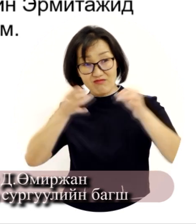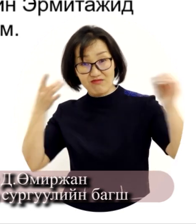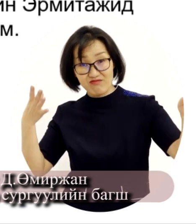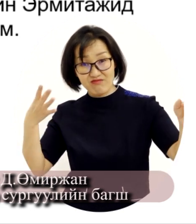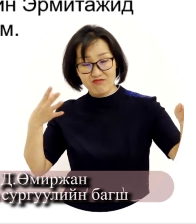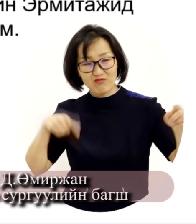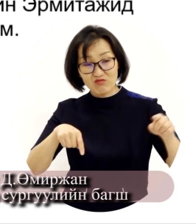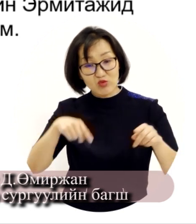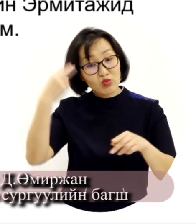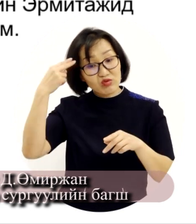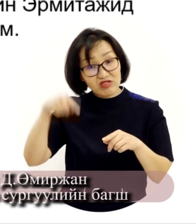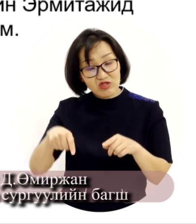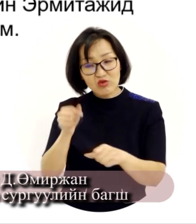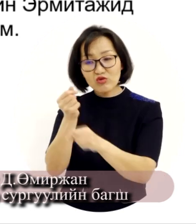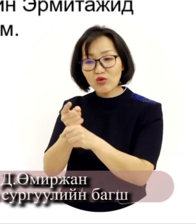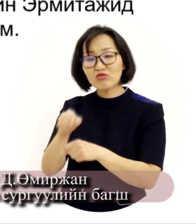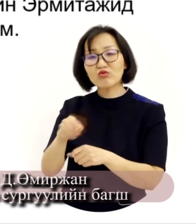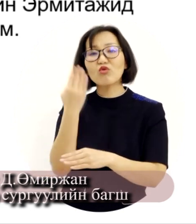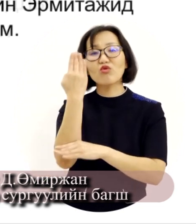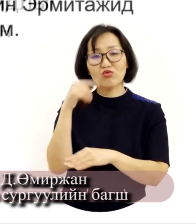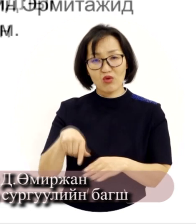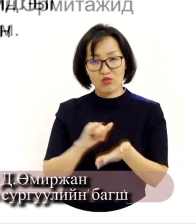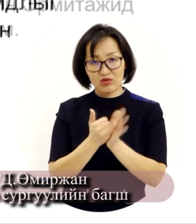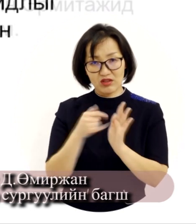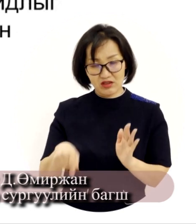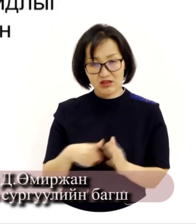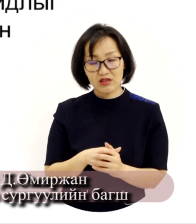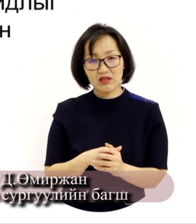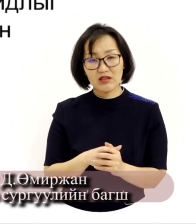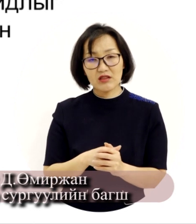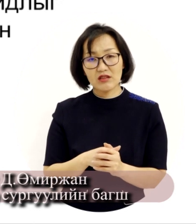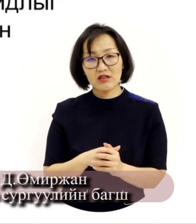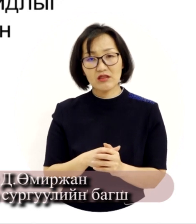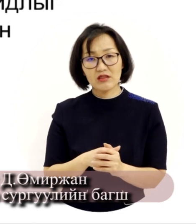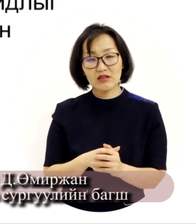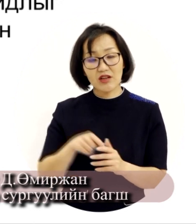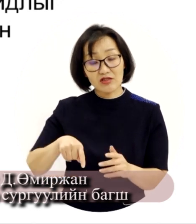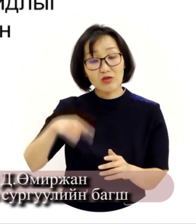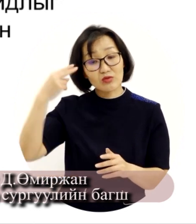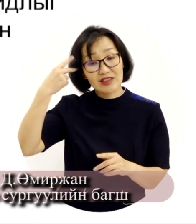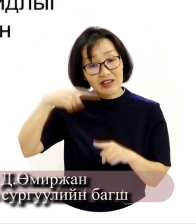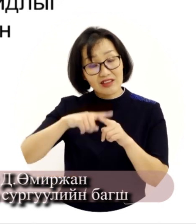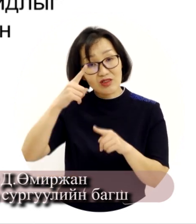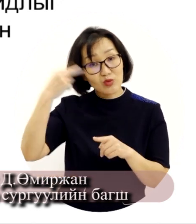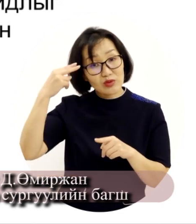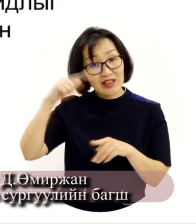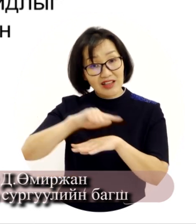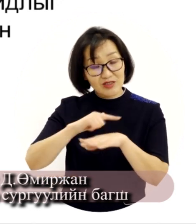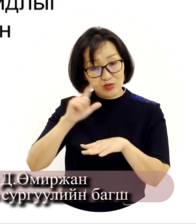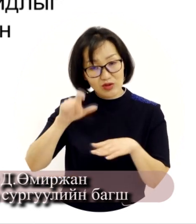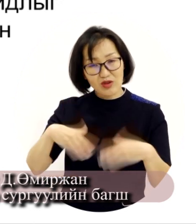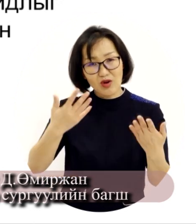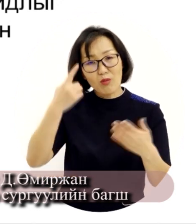мерген 335 құлаш жерге жебе атып, озған құрметіне орнатыпты. Келесі тарихи затымыз монғолдың құпия